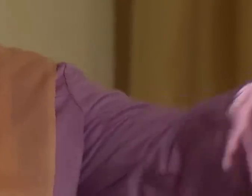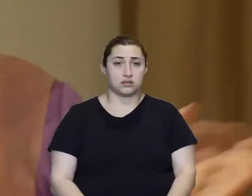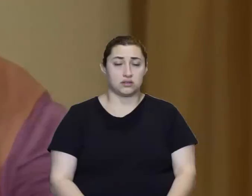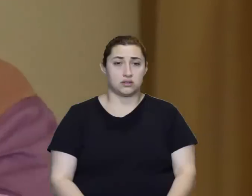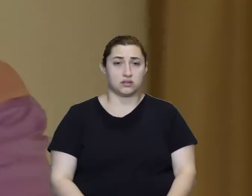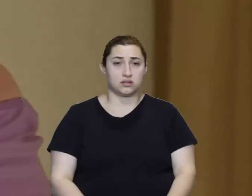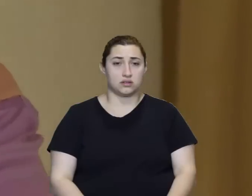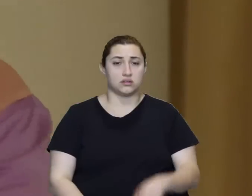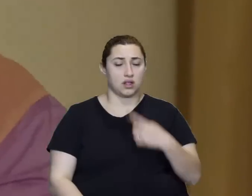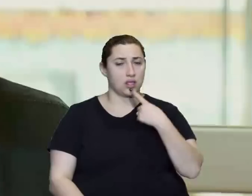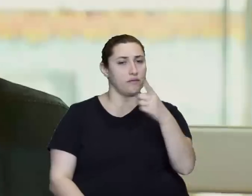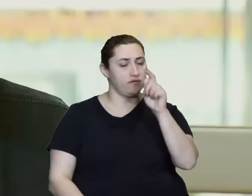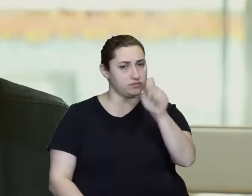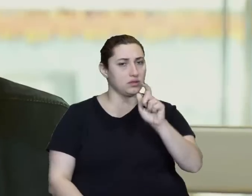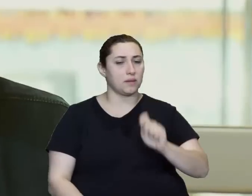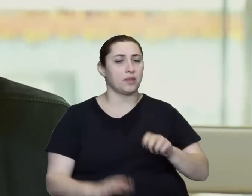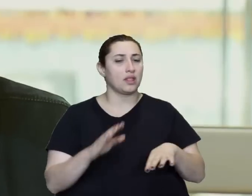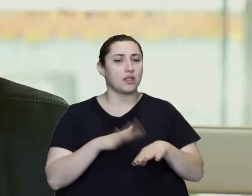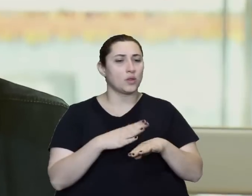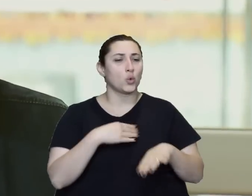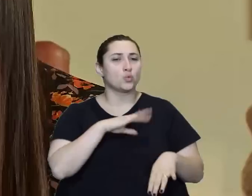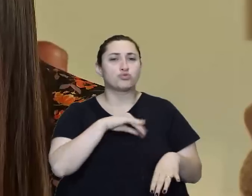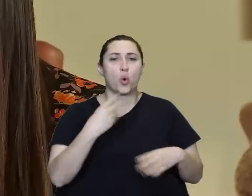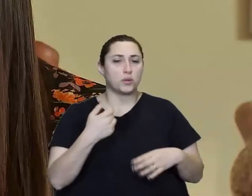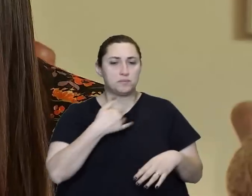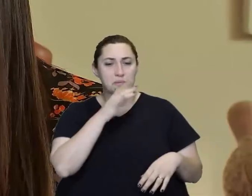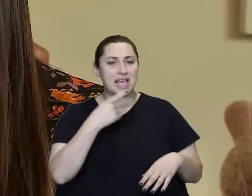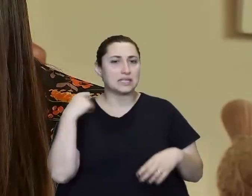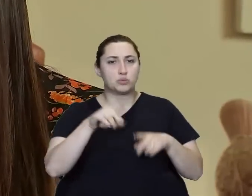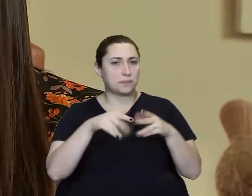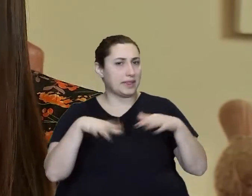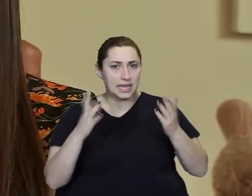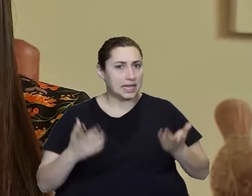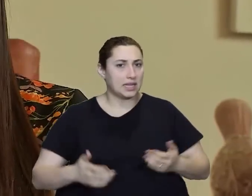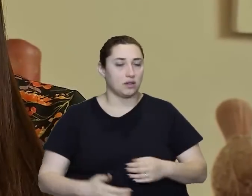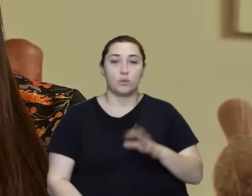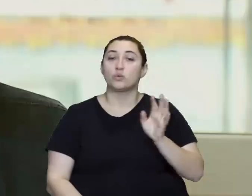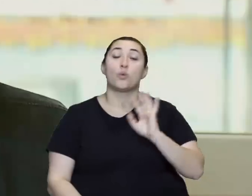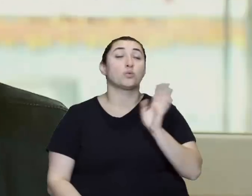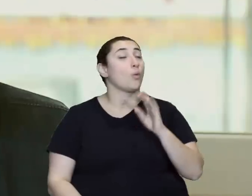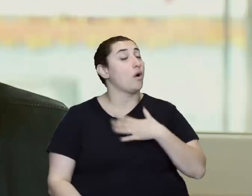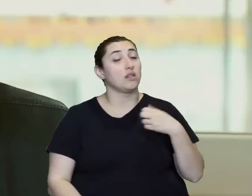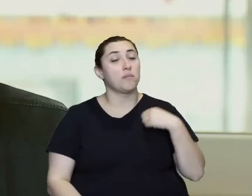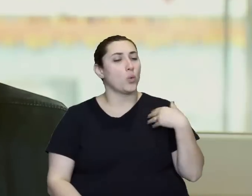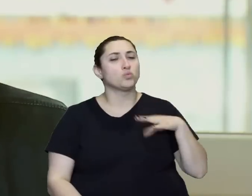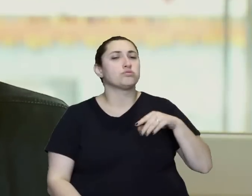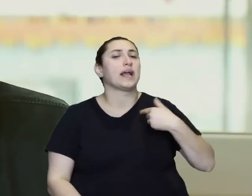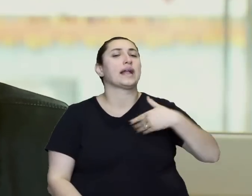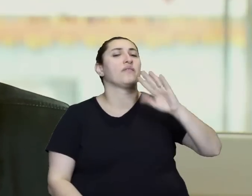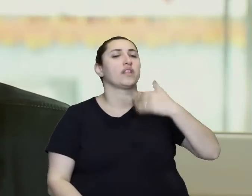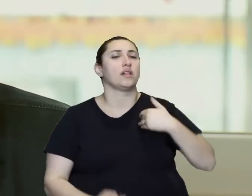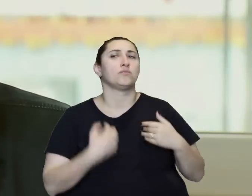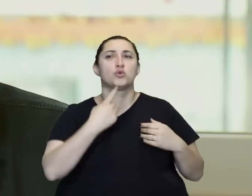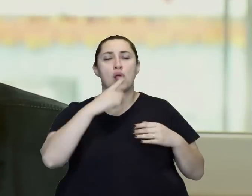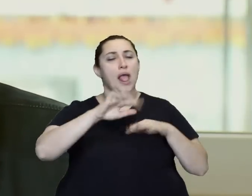bardağa. Ağırlığını koy. Neden yumuşadın bilmiyorum ki. Eskiden böyle değildin. Yok yok anacığım ben yumuşamadım.